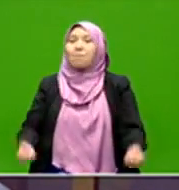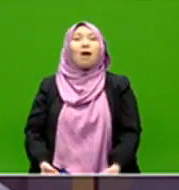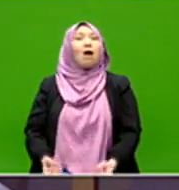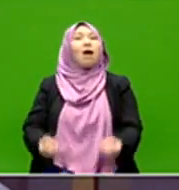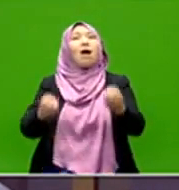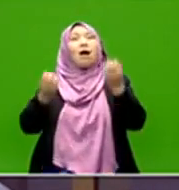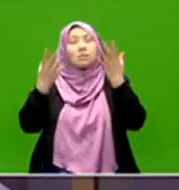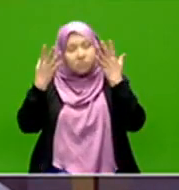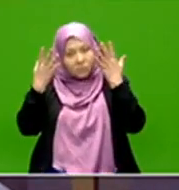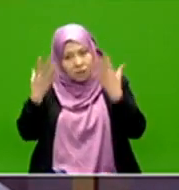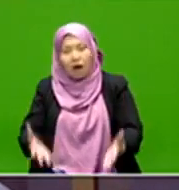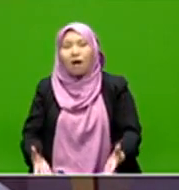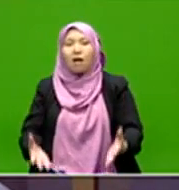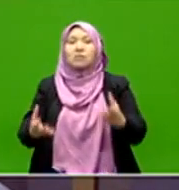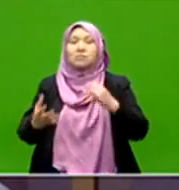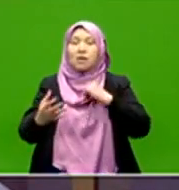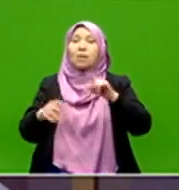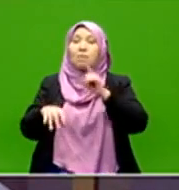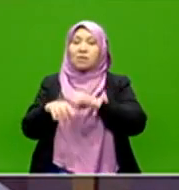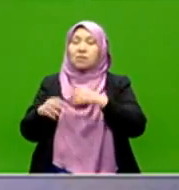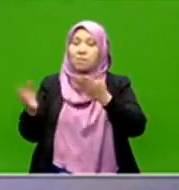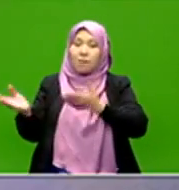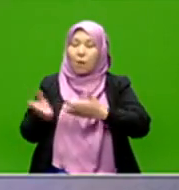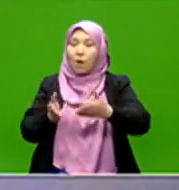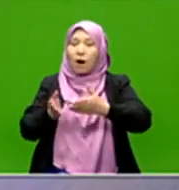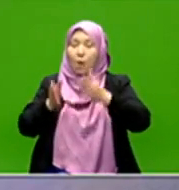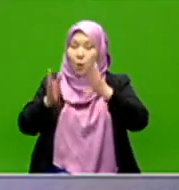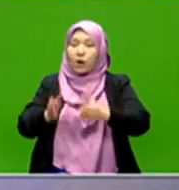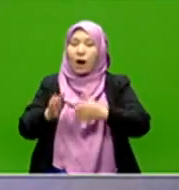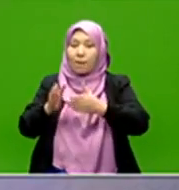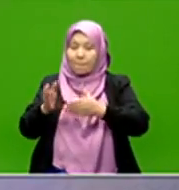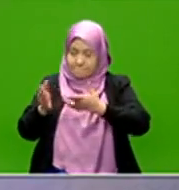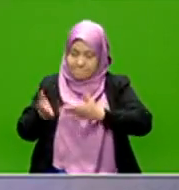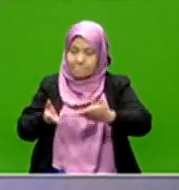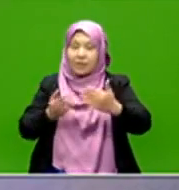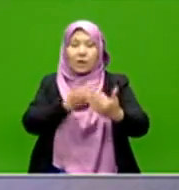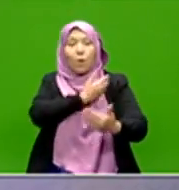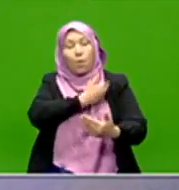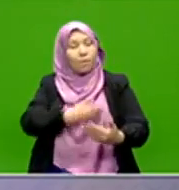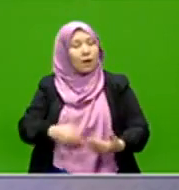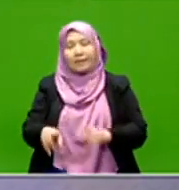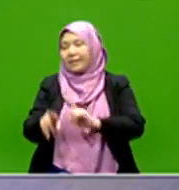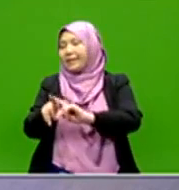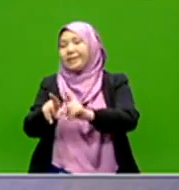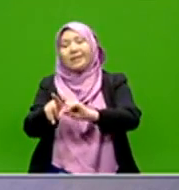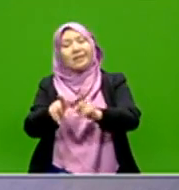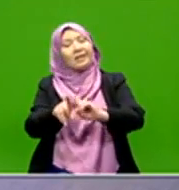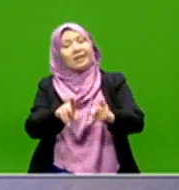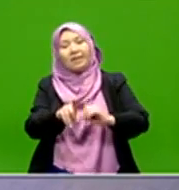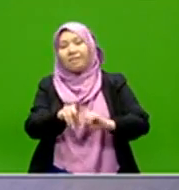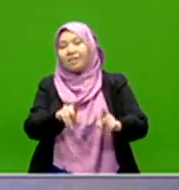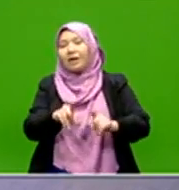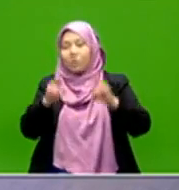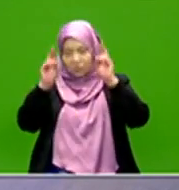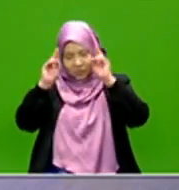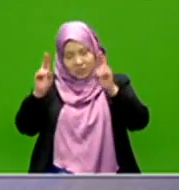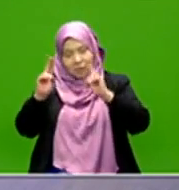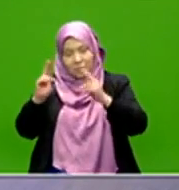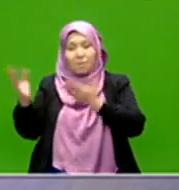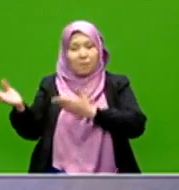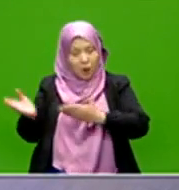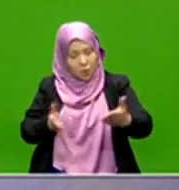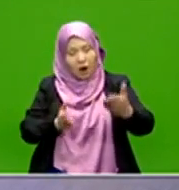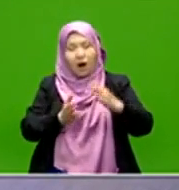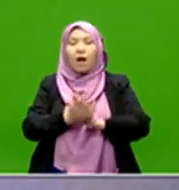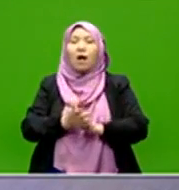Saya ketika bawa jemaah dulu, kalau umrah contohnya, macam-macam jenis lah kan? Ustaz. Ustaz pun bawa umrah, bawa haji